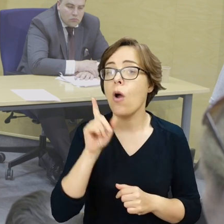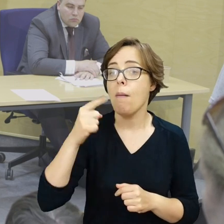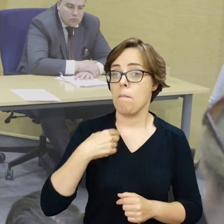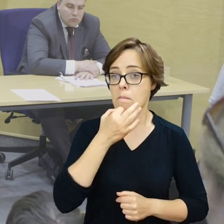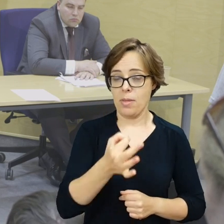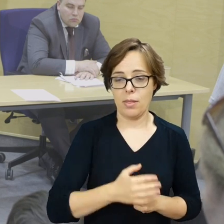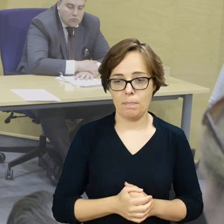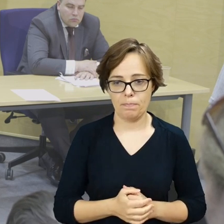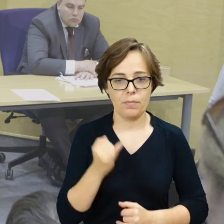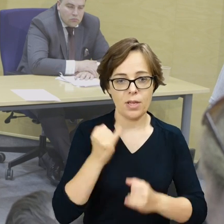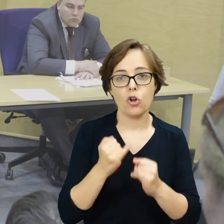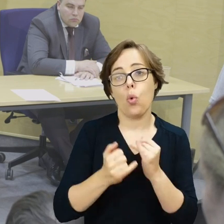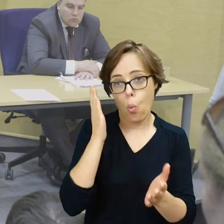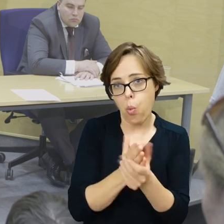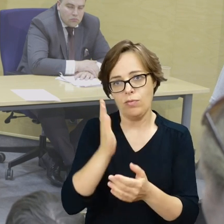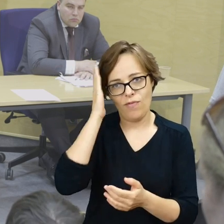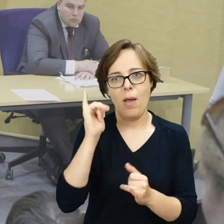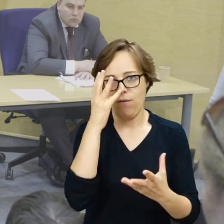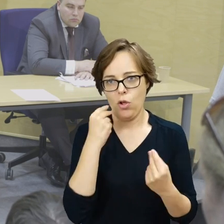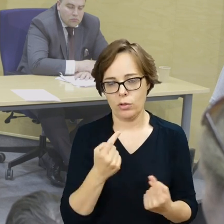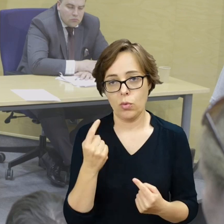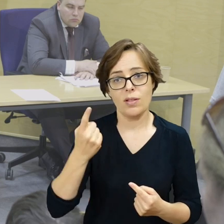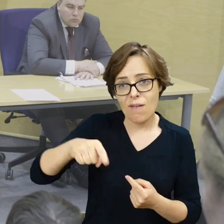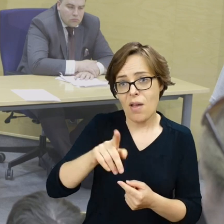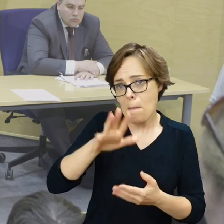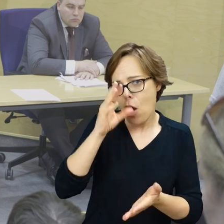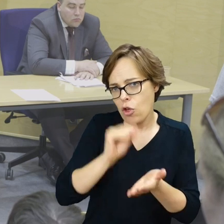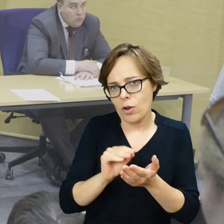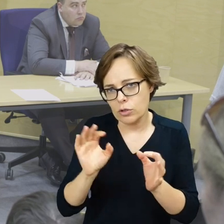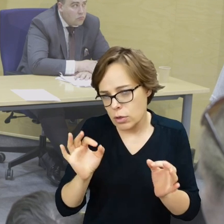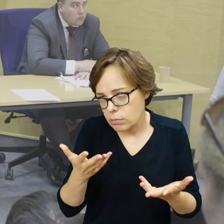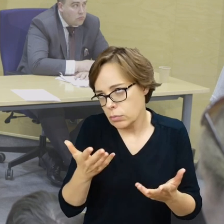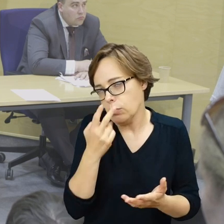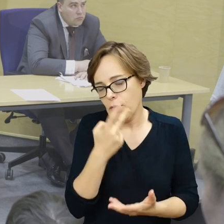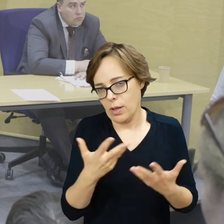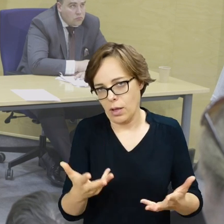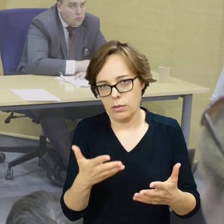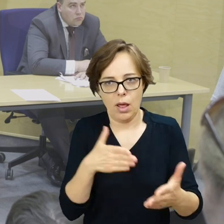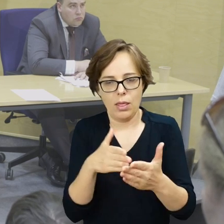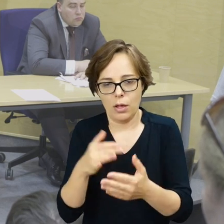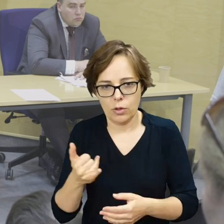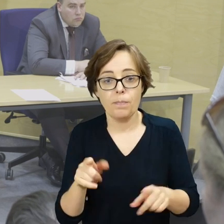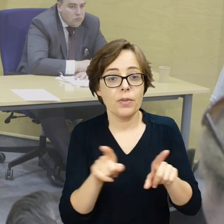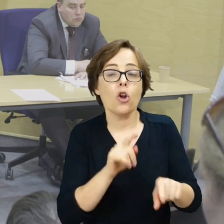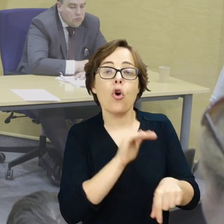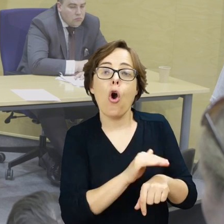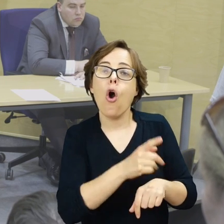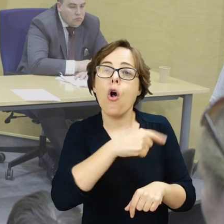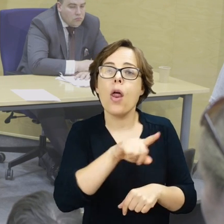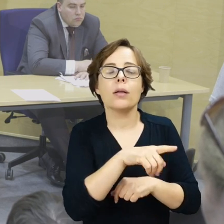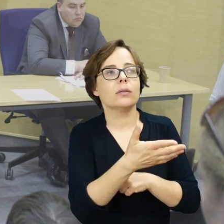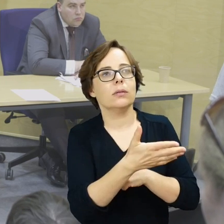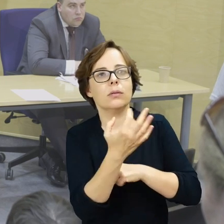Skoro mamy diagnozę, skoro państwo zostaliście tak boleśnie doświadczeni, skoro mam kolegów i koleżanki ze środowiska akademickiego, którzy nie mogą dostać paliwa